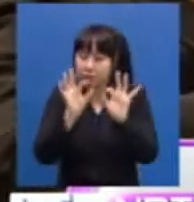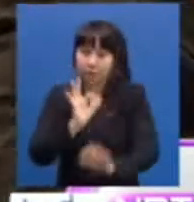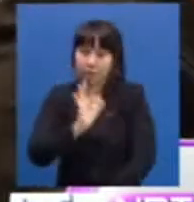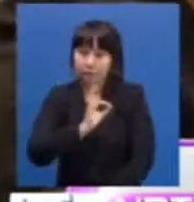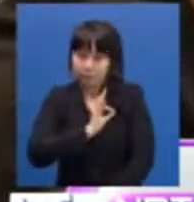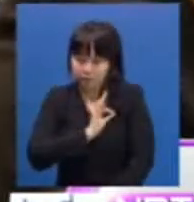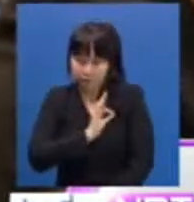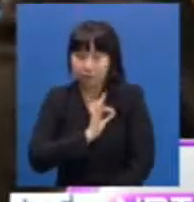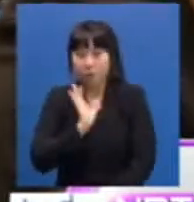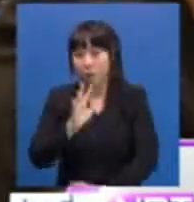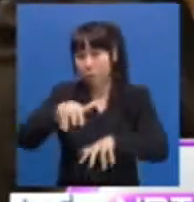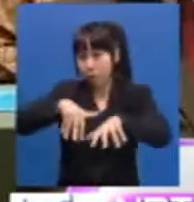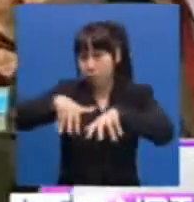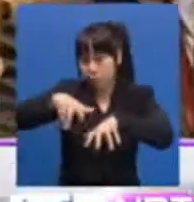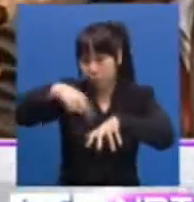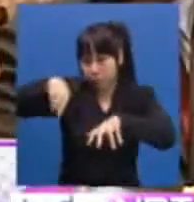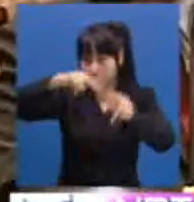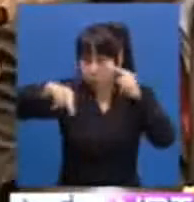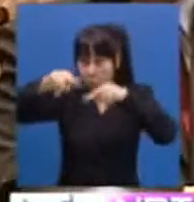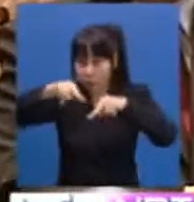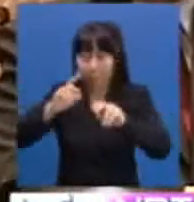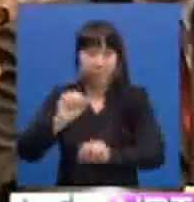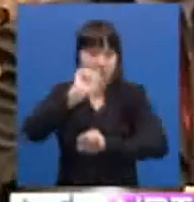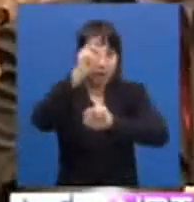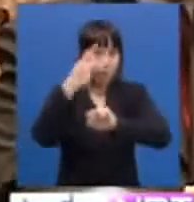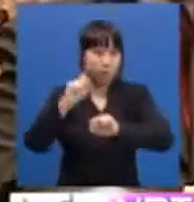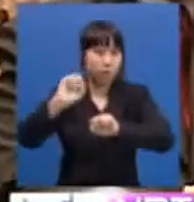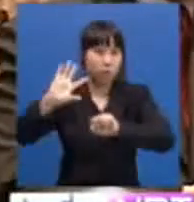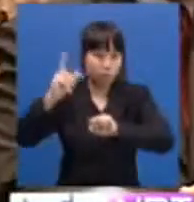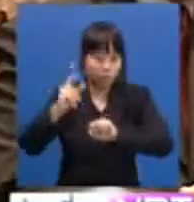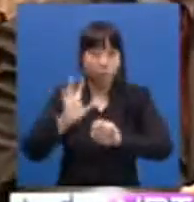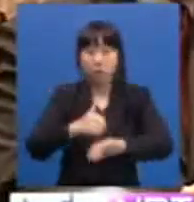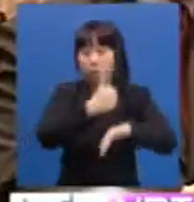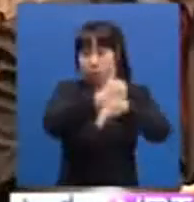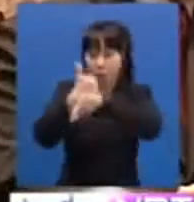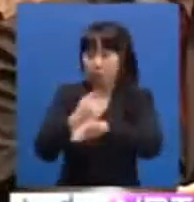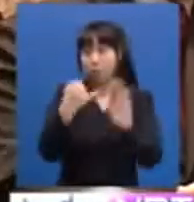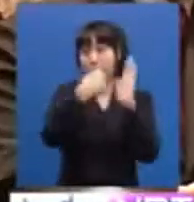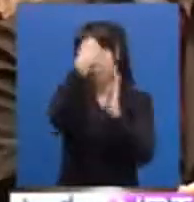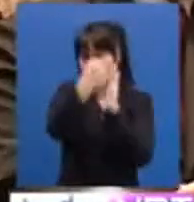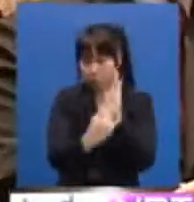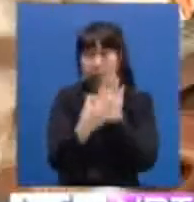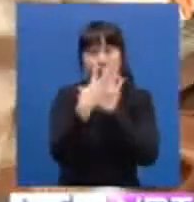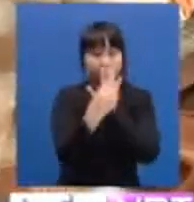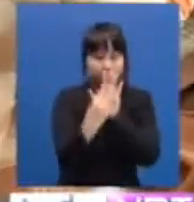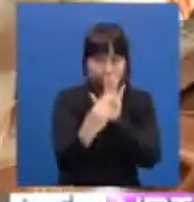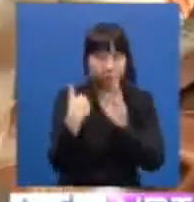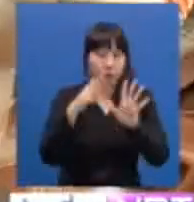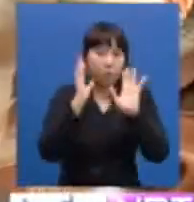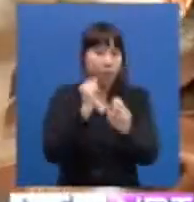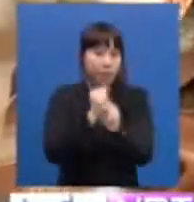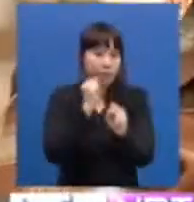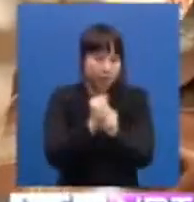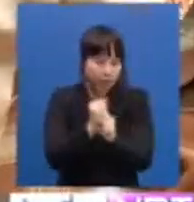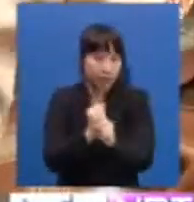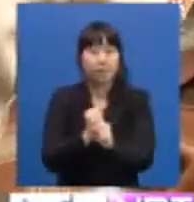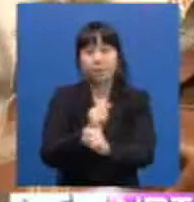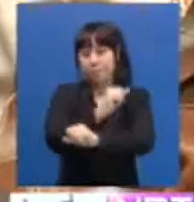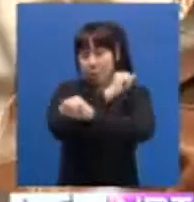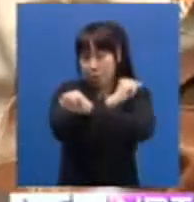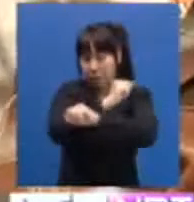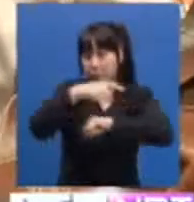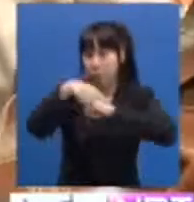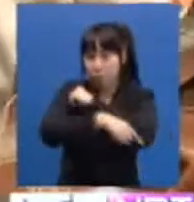สภาท้องถิ่นตามประกาศคสชแก่ผู้บริหารระดับจังหวัดโดยมีเจ้าหน้าที่จากคณะคณะกรรมการป้องกันและปราบปรามการ